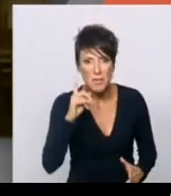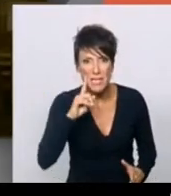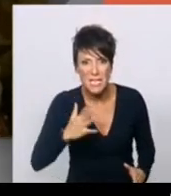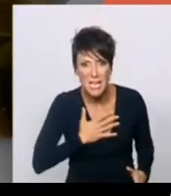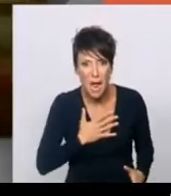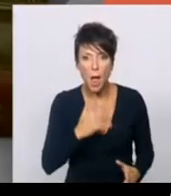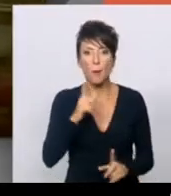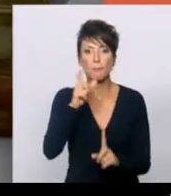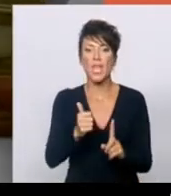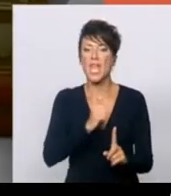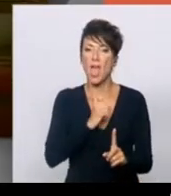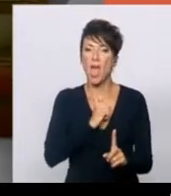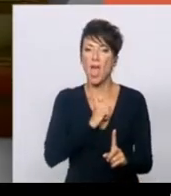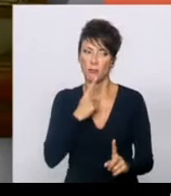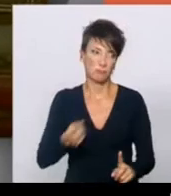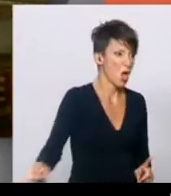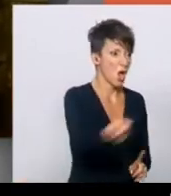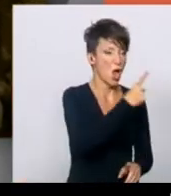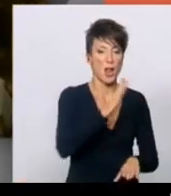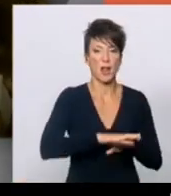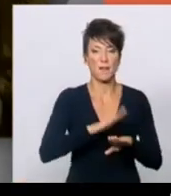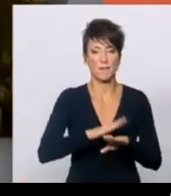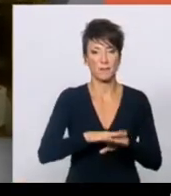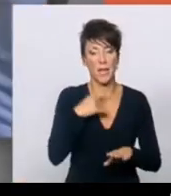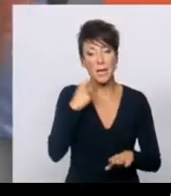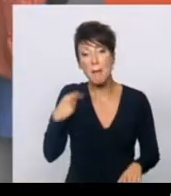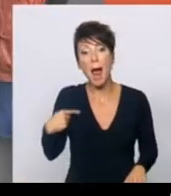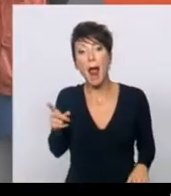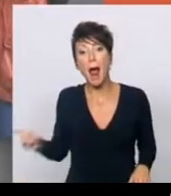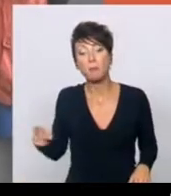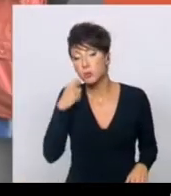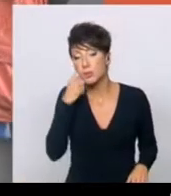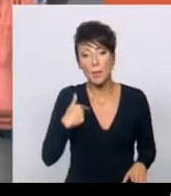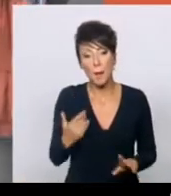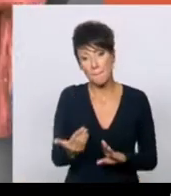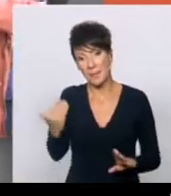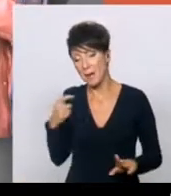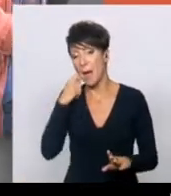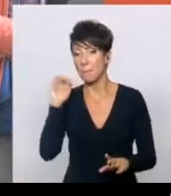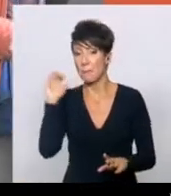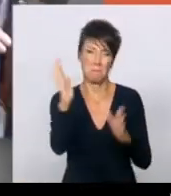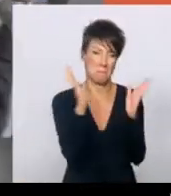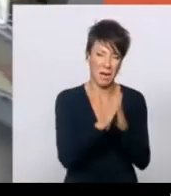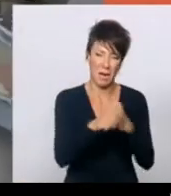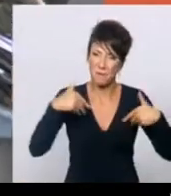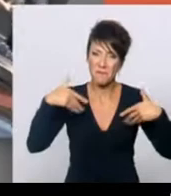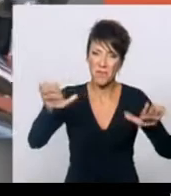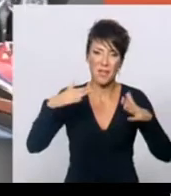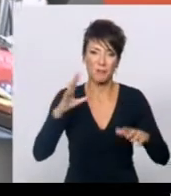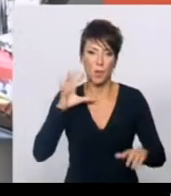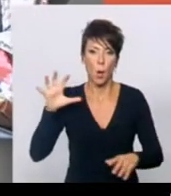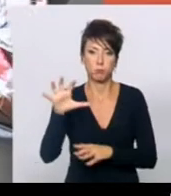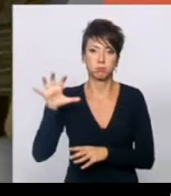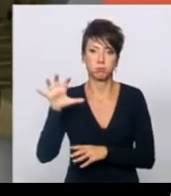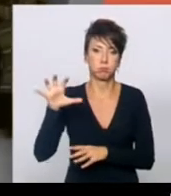Εξαγριωμένος, ο ιδιοκτήτης καταγγέλει τους συγκεντρωμένους ότι χειροδίκησαν εναντίον της μητέρας του, όταν νωρίτερα εκείνη τους είχε ζητήσει να απομακρύνουν το ηχείο έξω